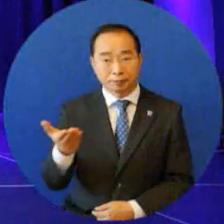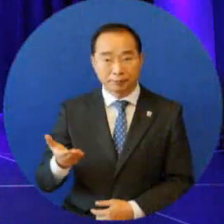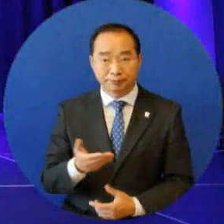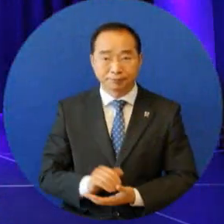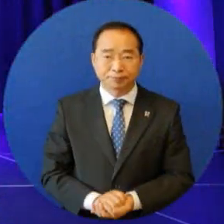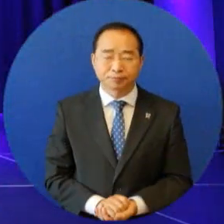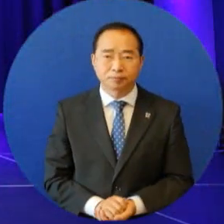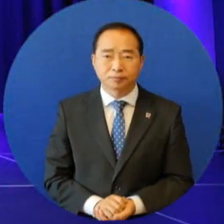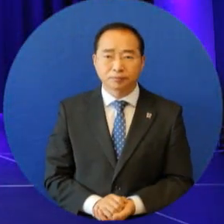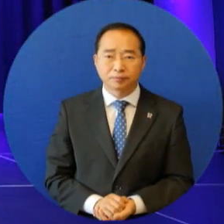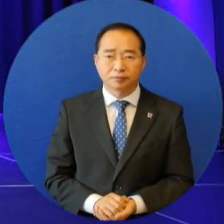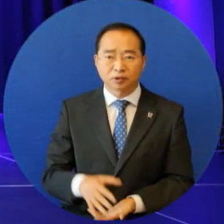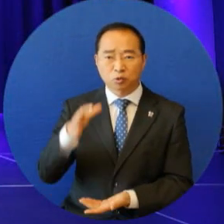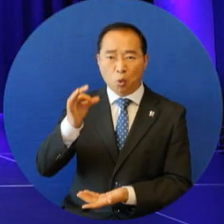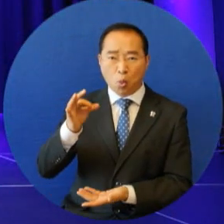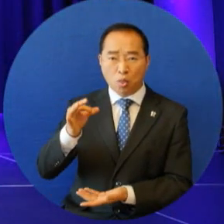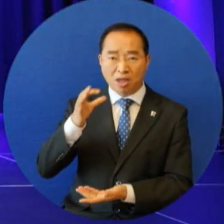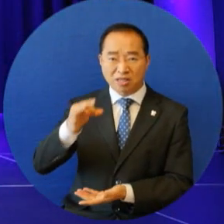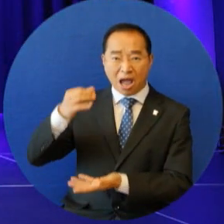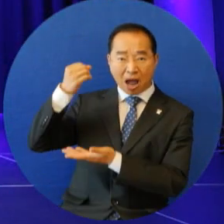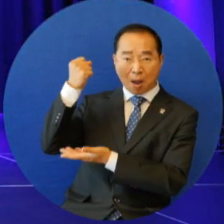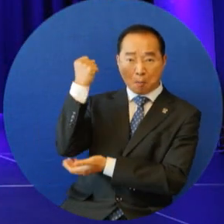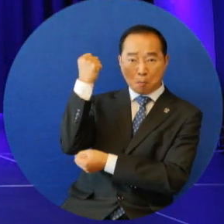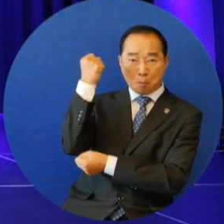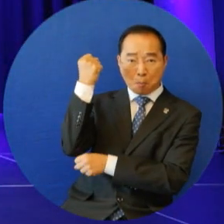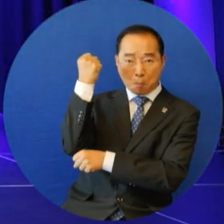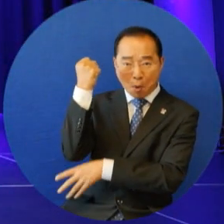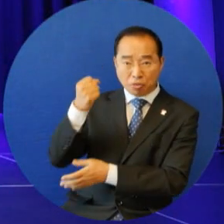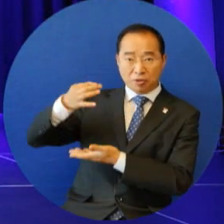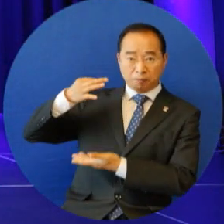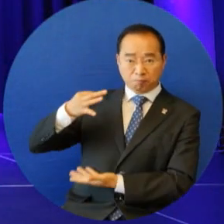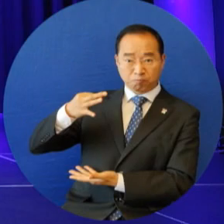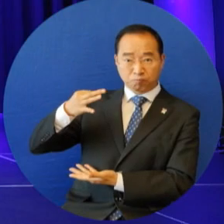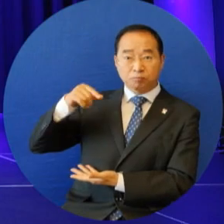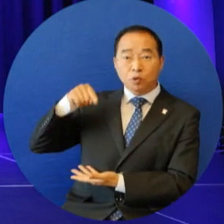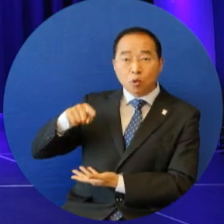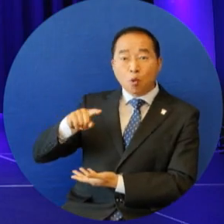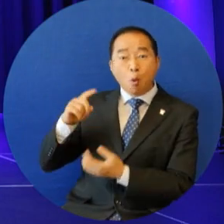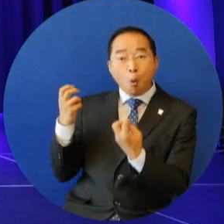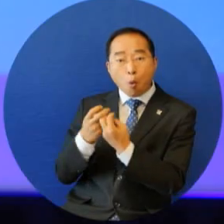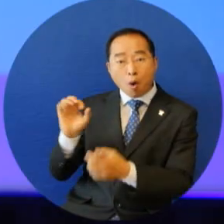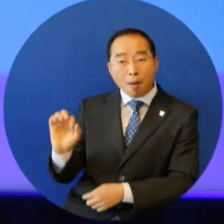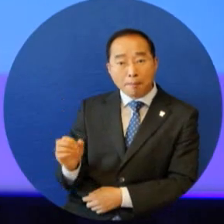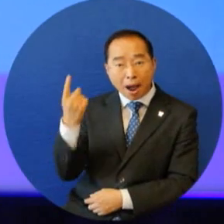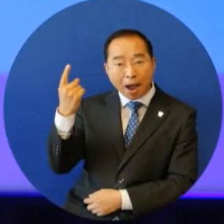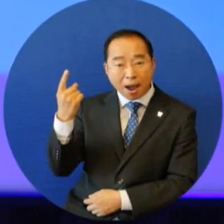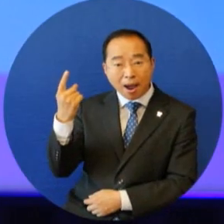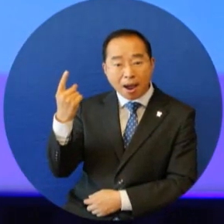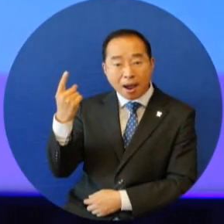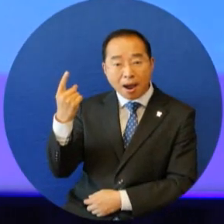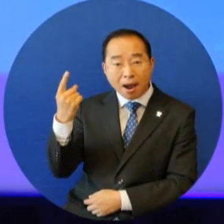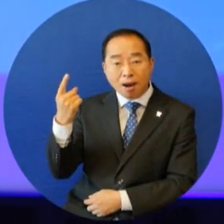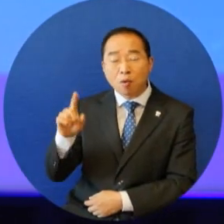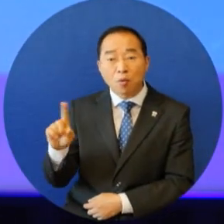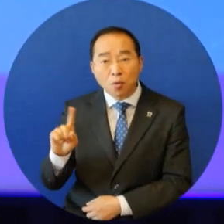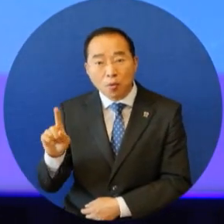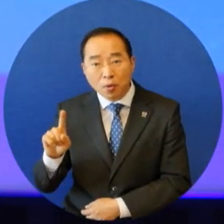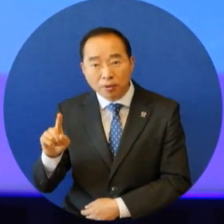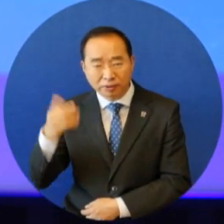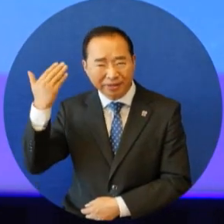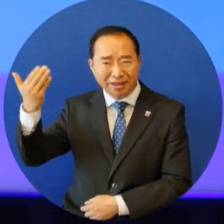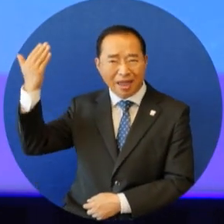여러분들, 자본주의가 어떻게 태동하고 지금의 금융자본주의가 일어났는지에 대해서 제가